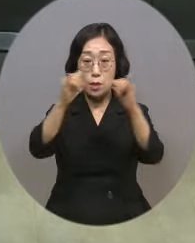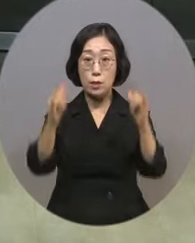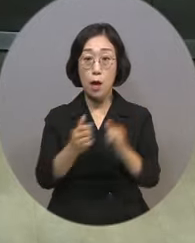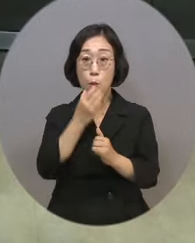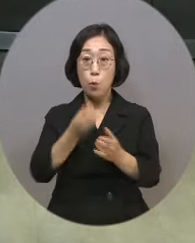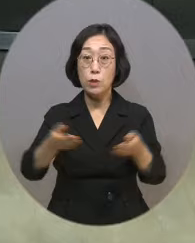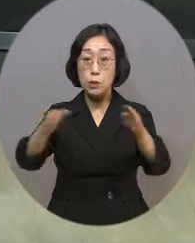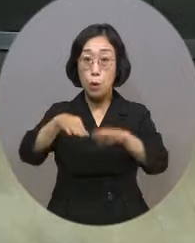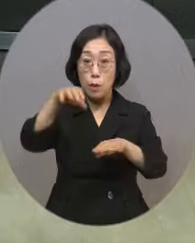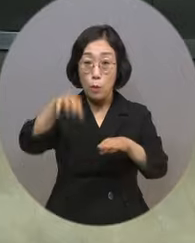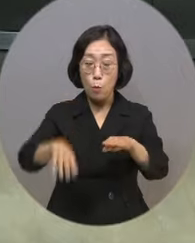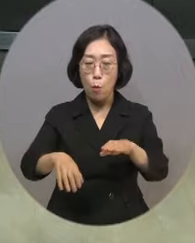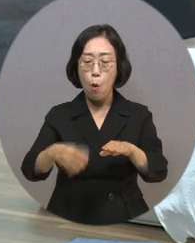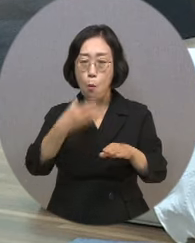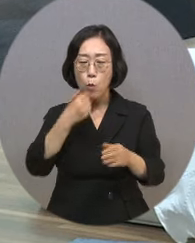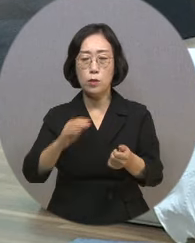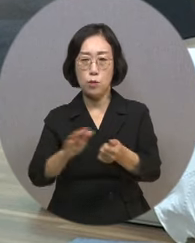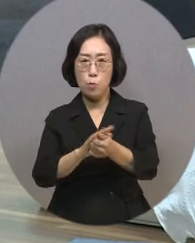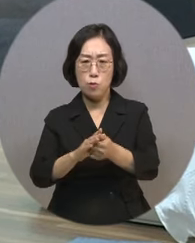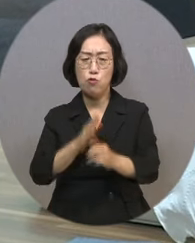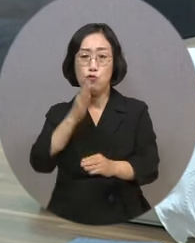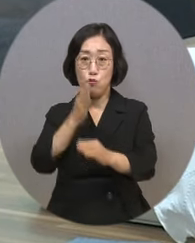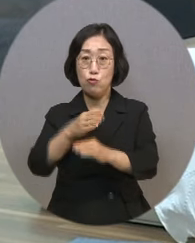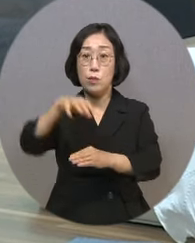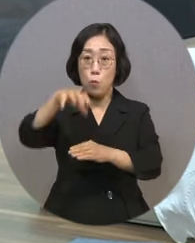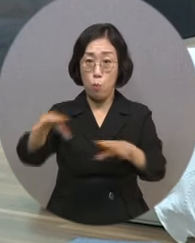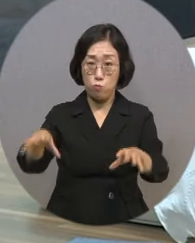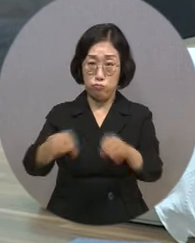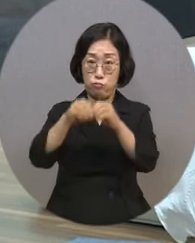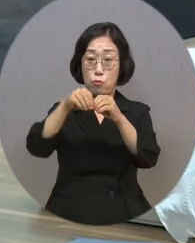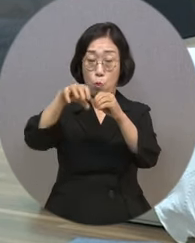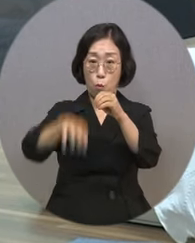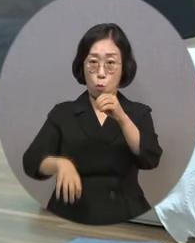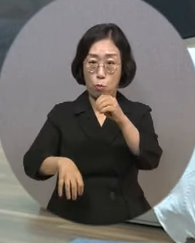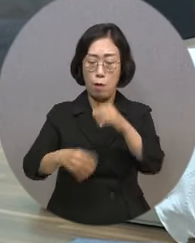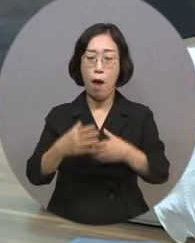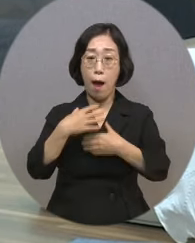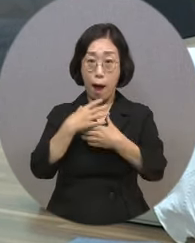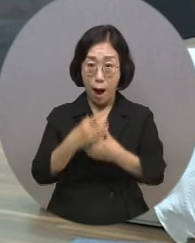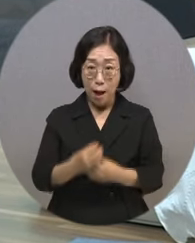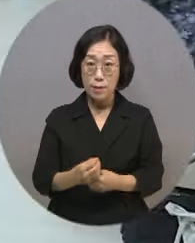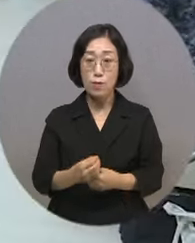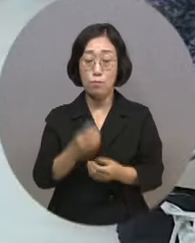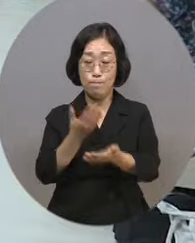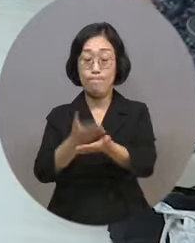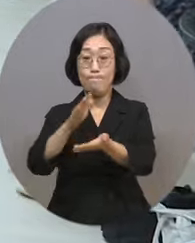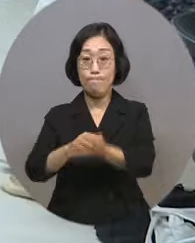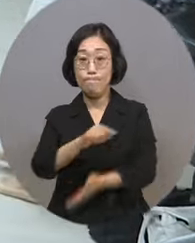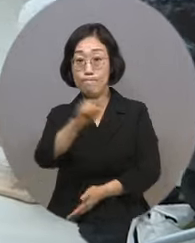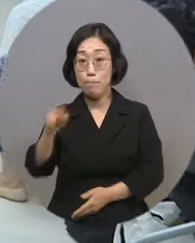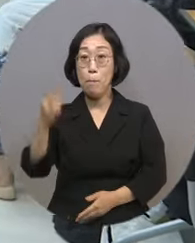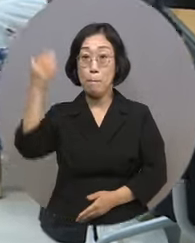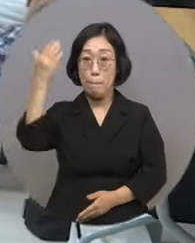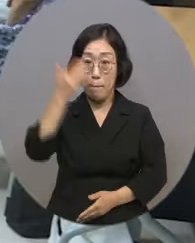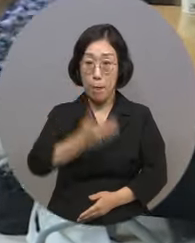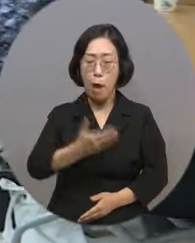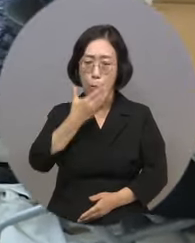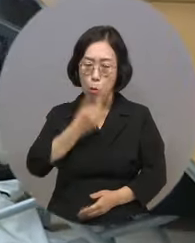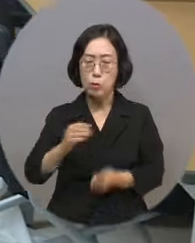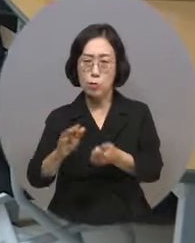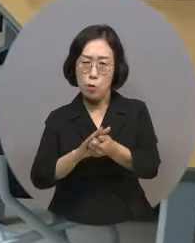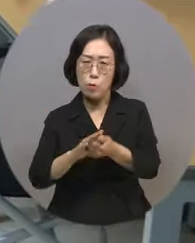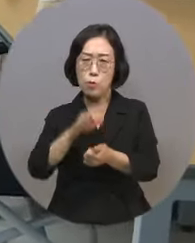사회복지관은 지역사회 내 복지서비스 허브기관으로 사회복지관의 공간이 안전해지면 지역사회의 복지서비스 질이